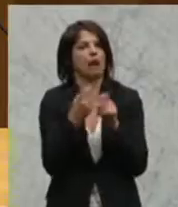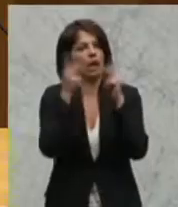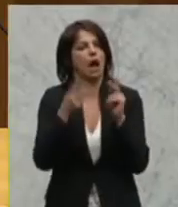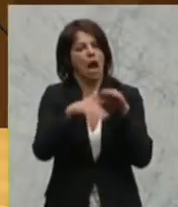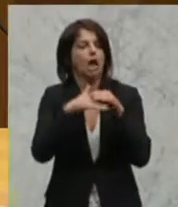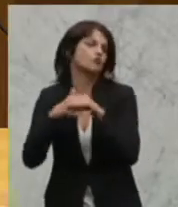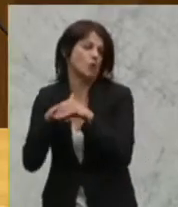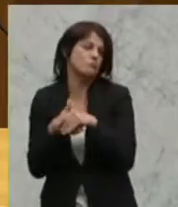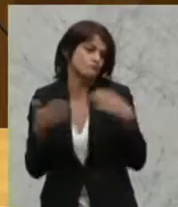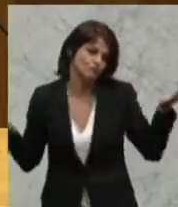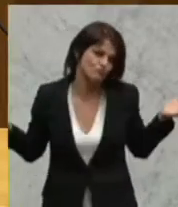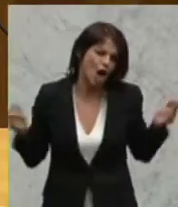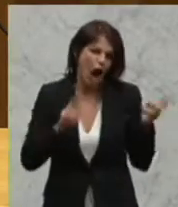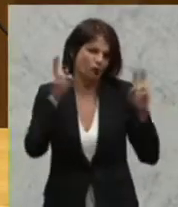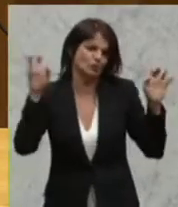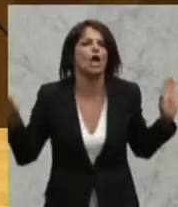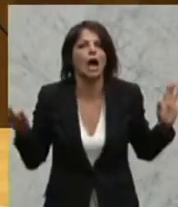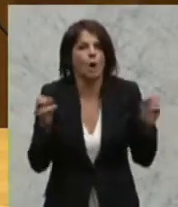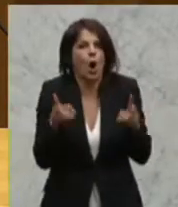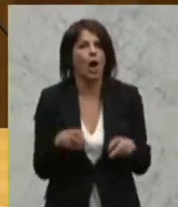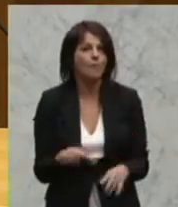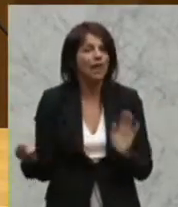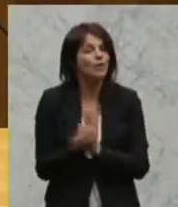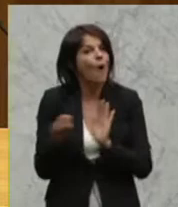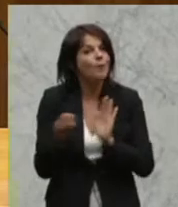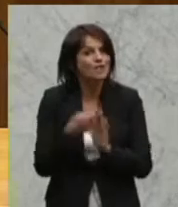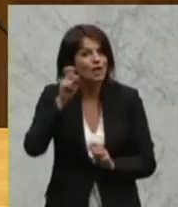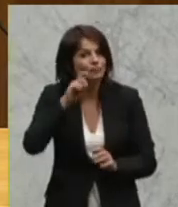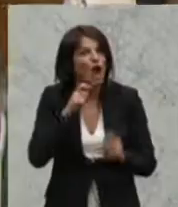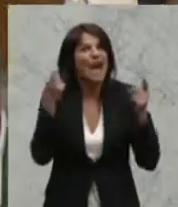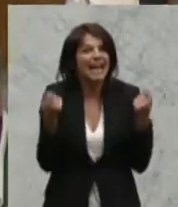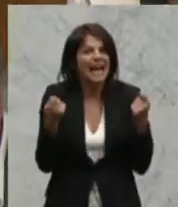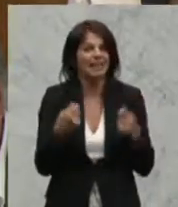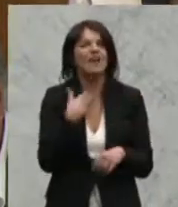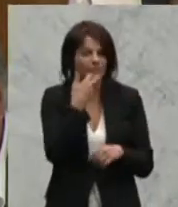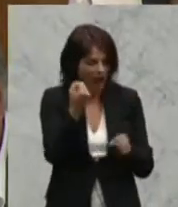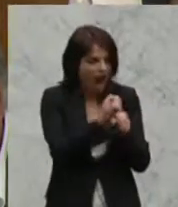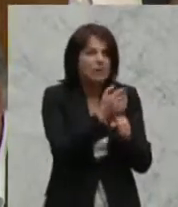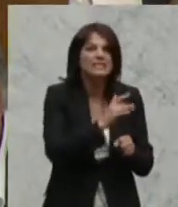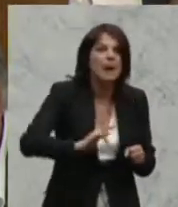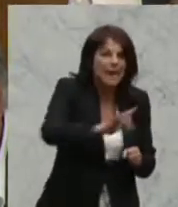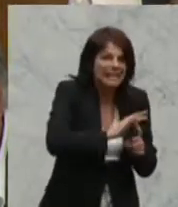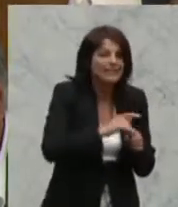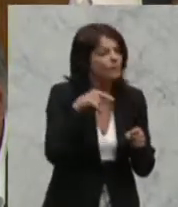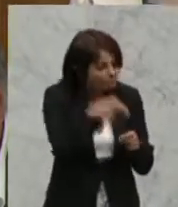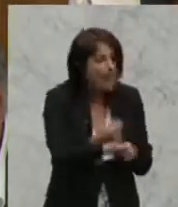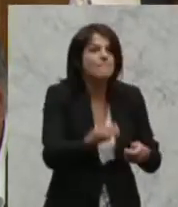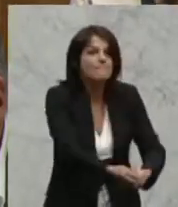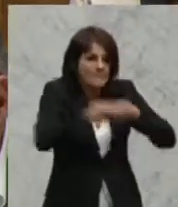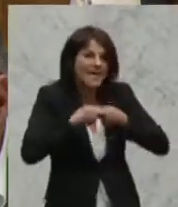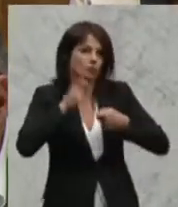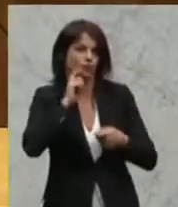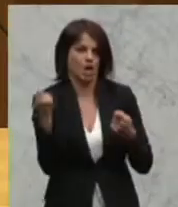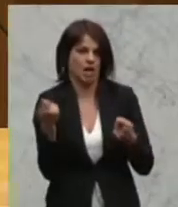sind. Das ist natürlich was anderes, aber das kostet Steuergeld. Wir wollen Arbeitsplätze, die Steuergeld bringen.